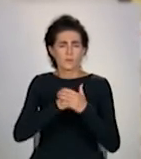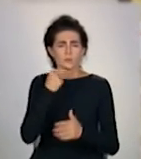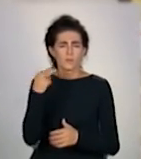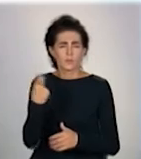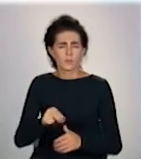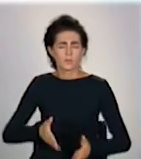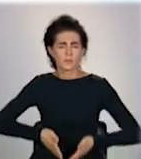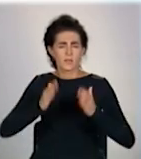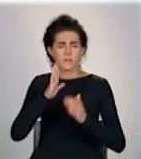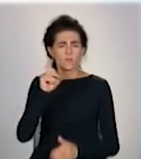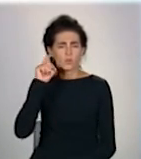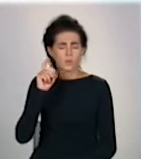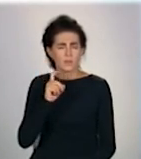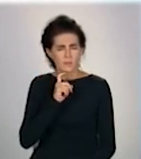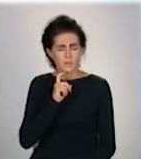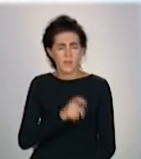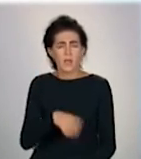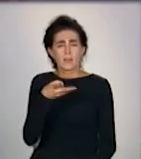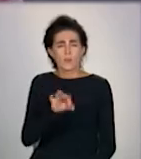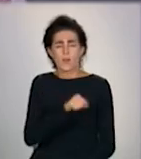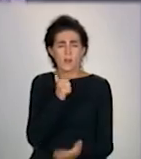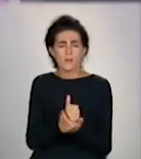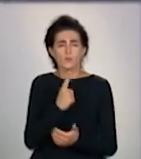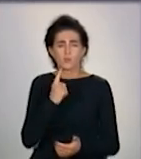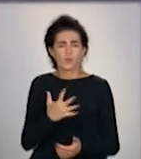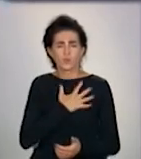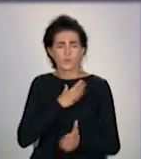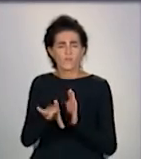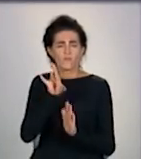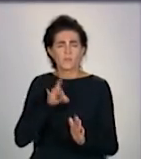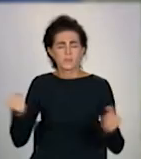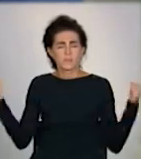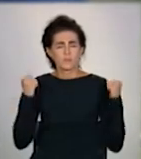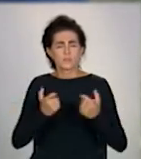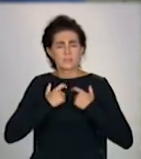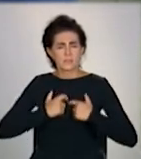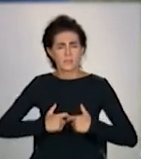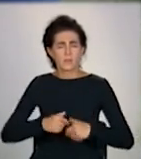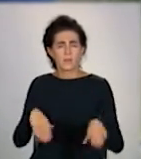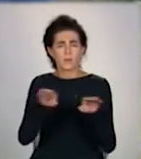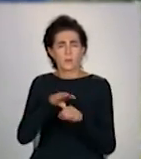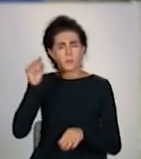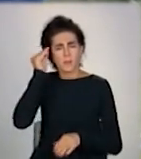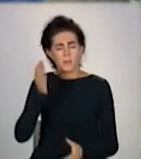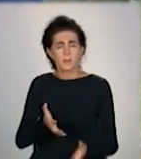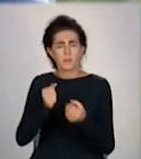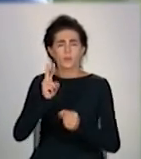стінок в Україні. Та головне – це любити той вид спорту, який обираєш для себе. Цю думку підтримують як